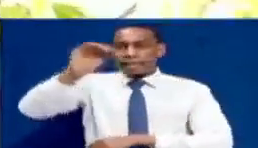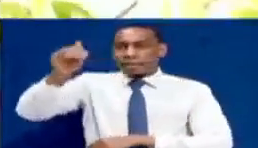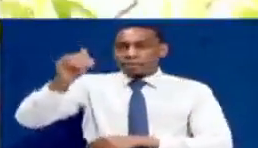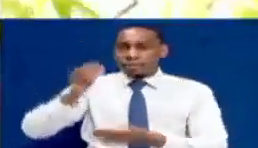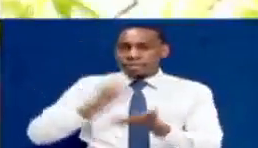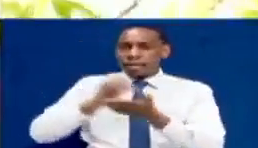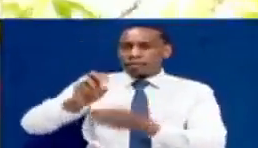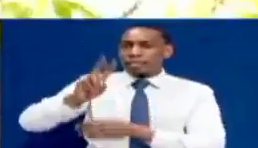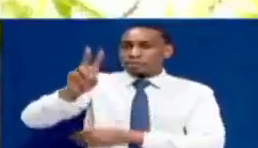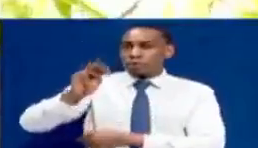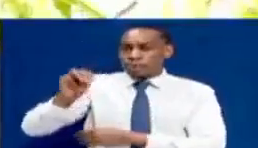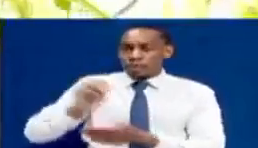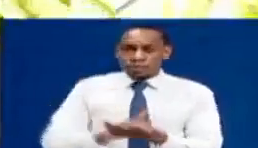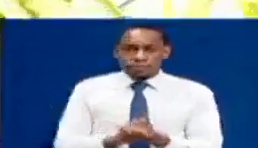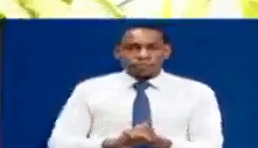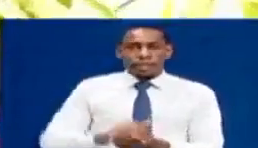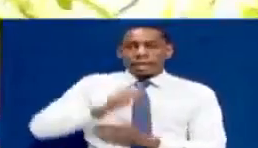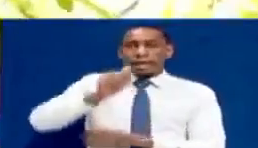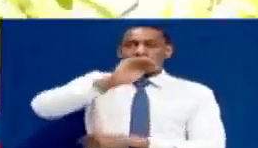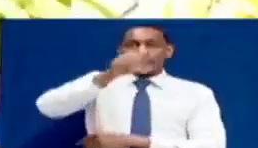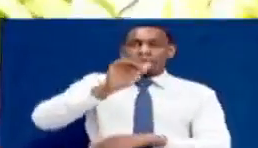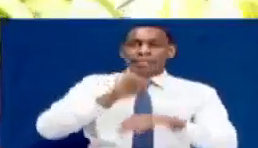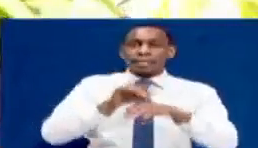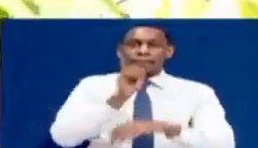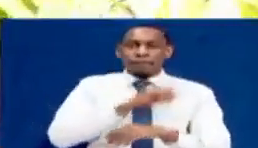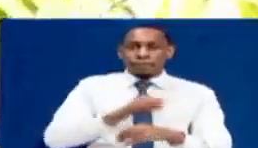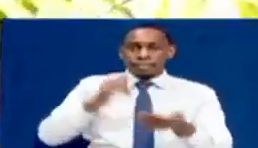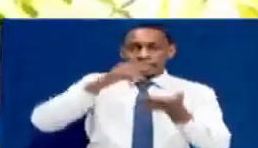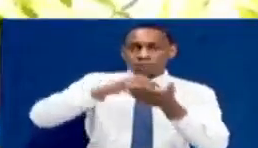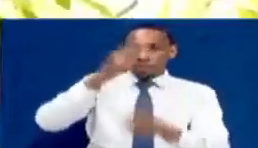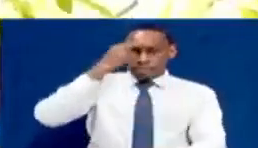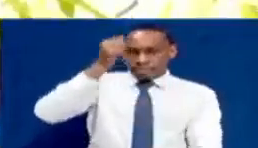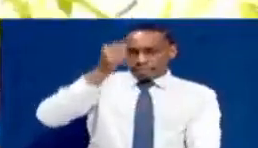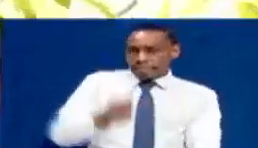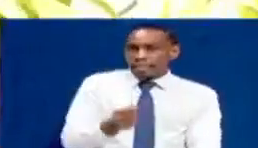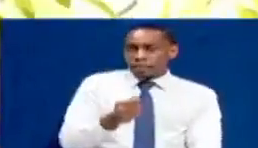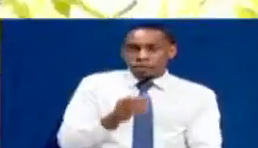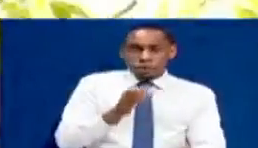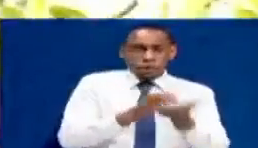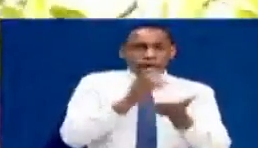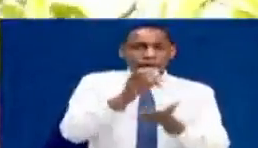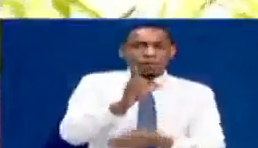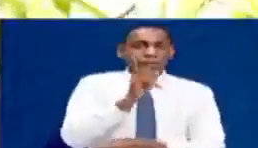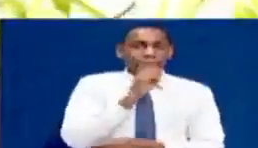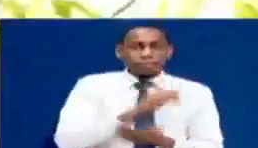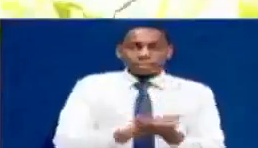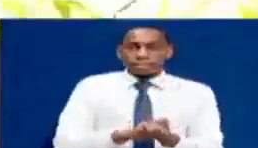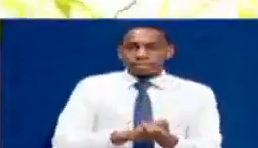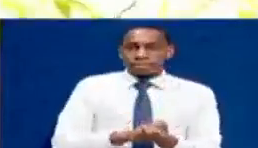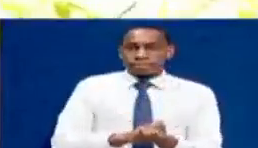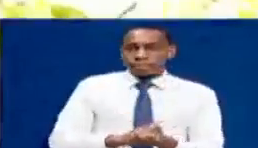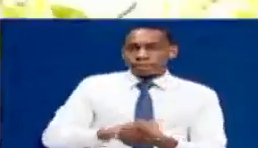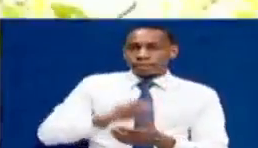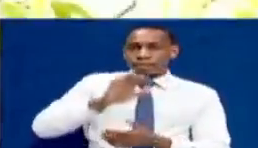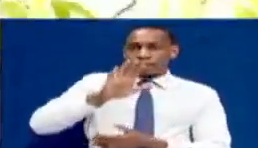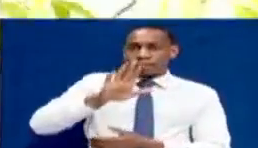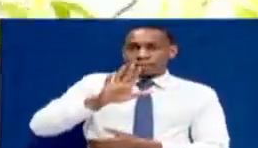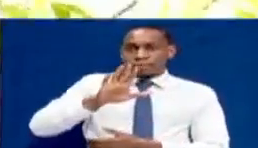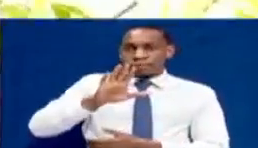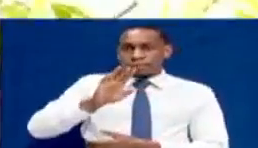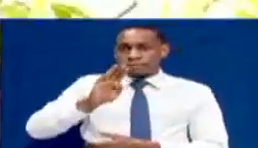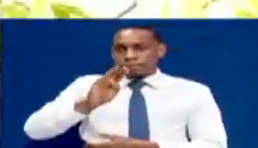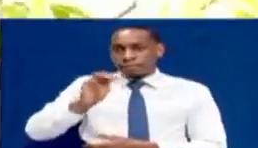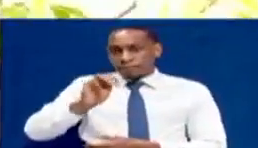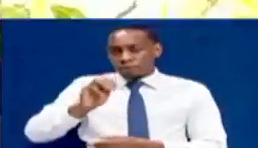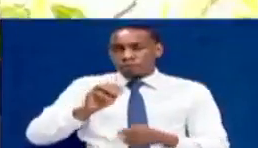zimepata milioni 200. Counties ambazo zimeathirika kama Kajiado imekuwa allocated milioni 50. Ni vizuri treasury